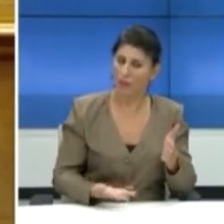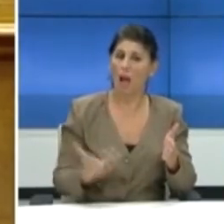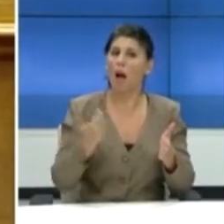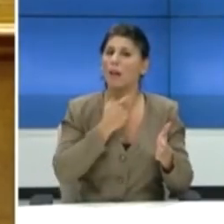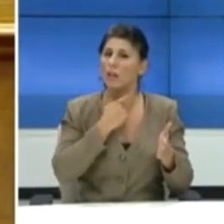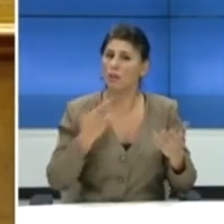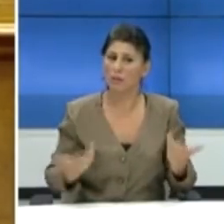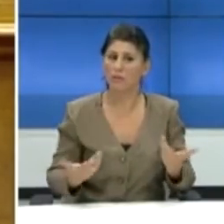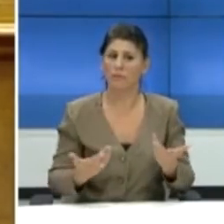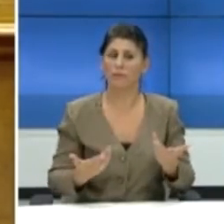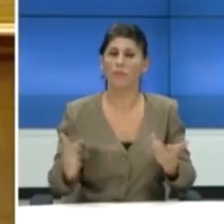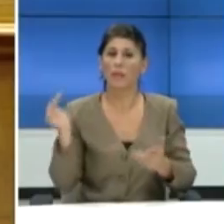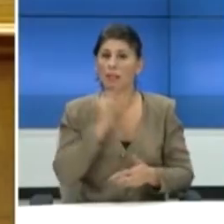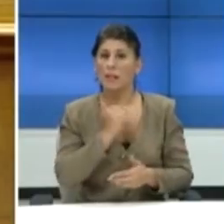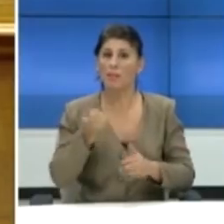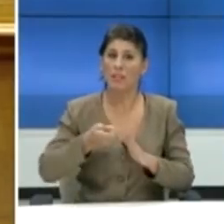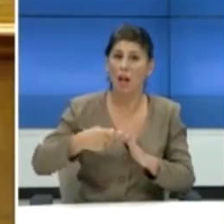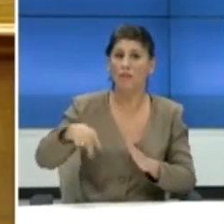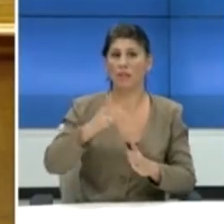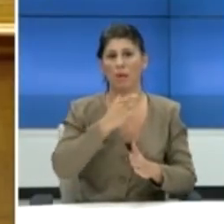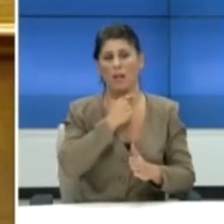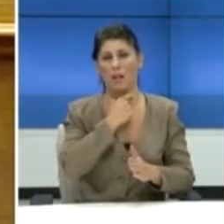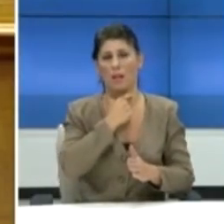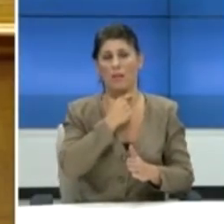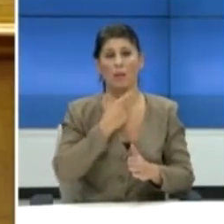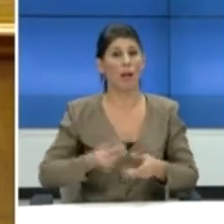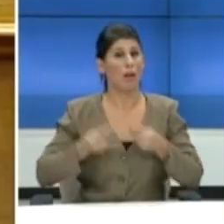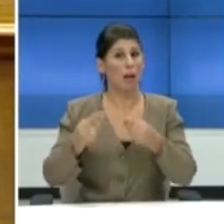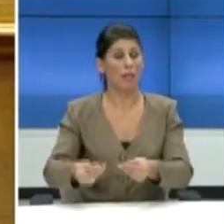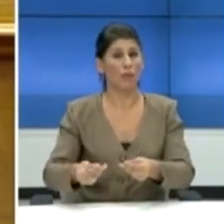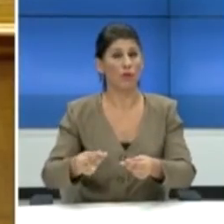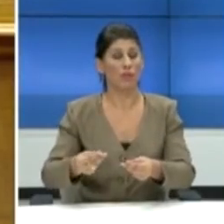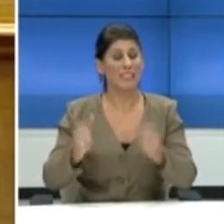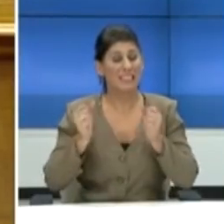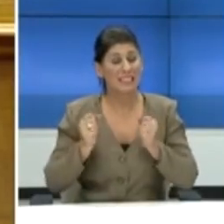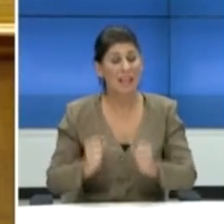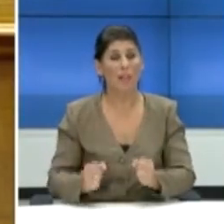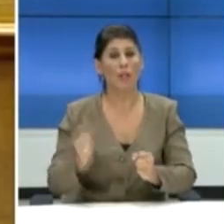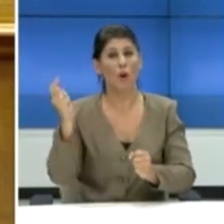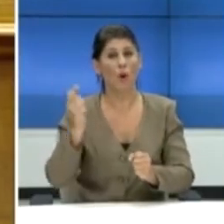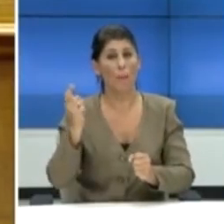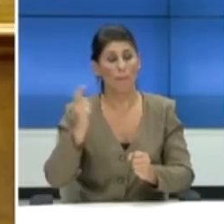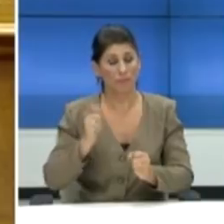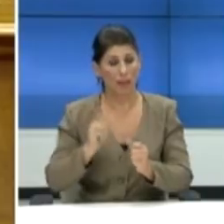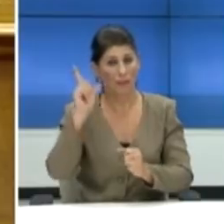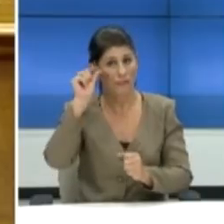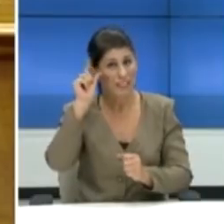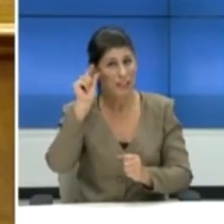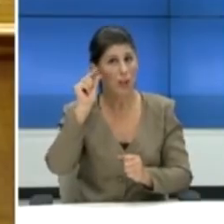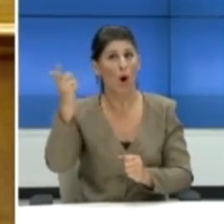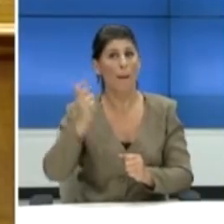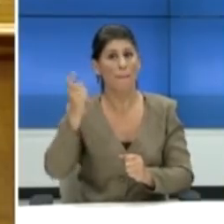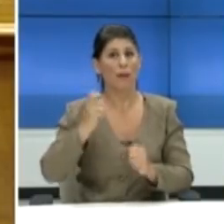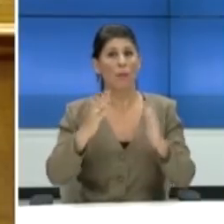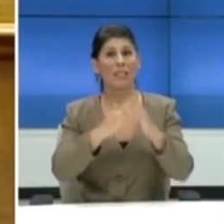αν χρειαστεί, για τις άμεσες αυξημένες ανάγκες, να δώσετε σταθερό μηνιαίο φοιτητικό επίδομα στέγασης